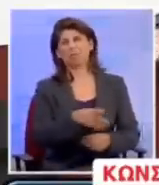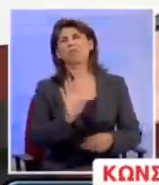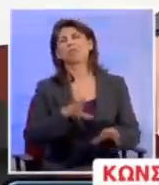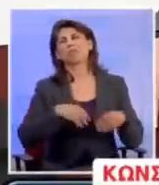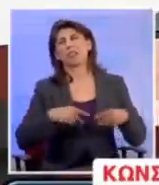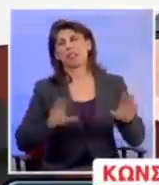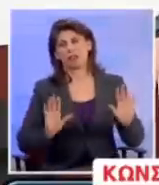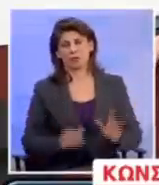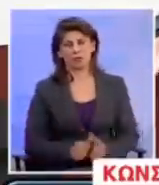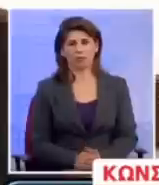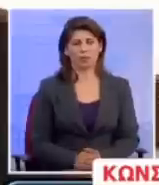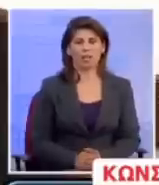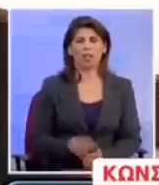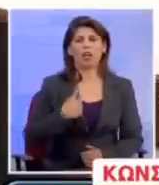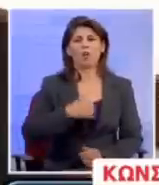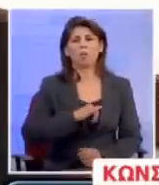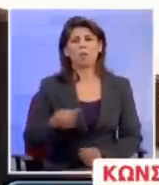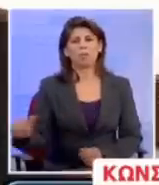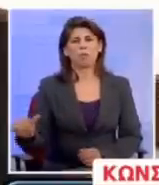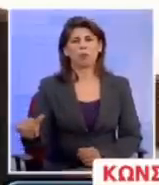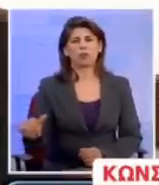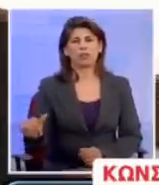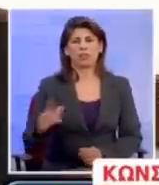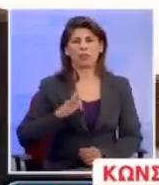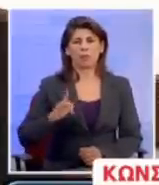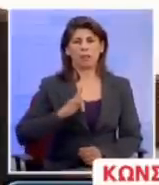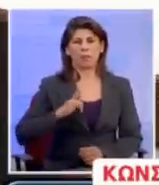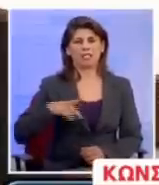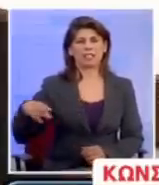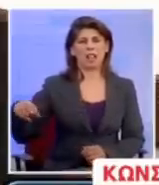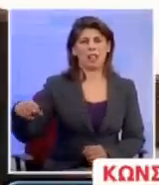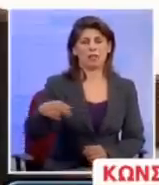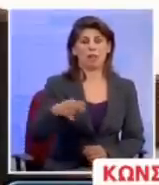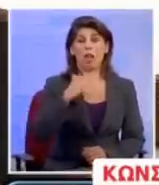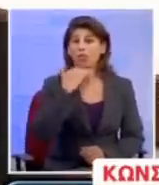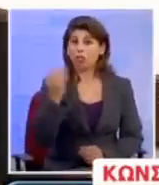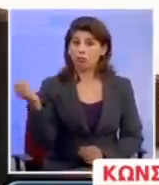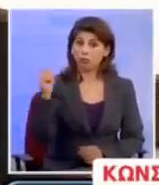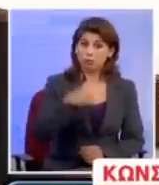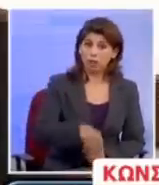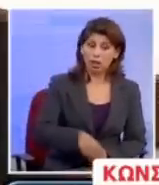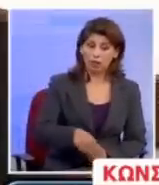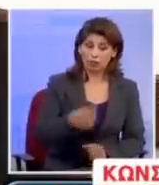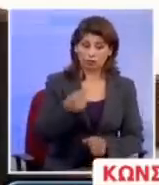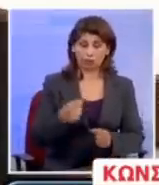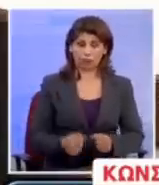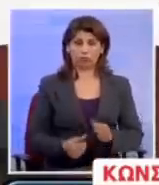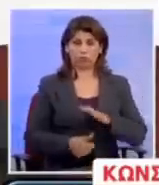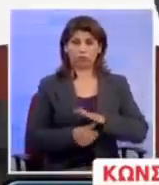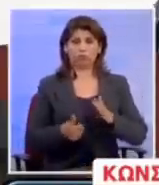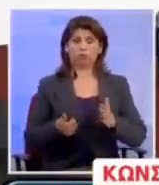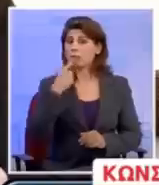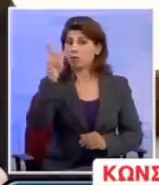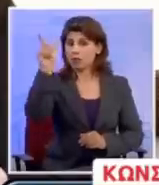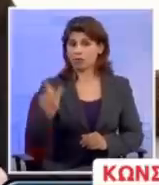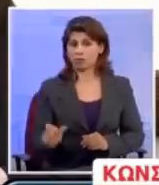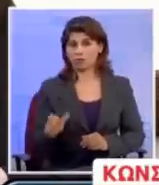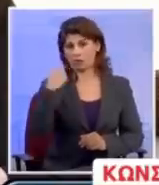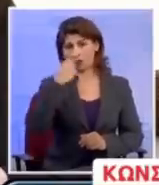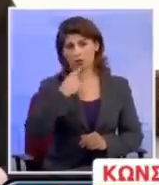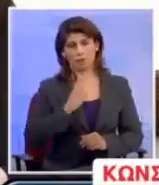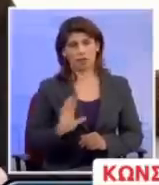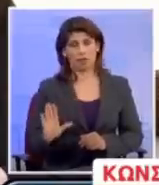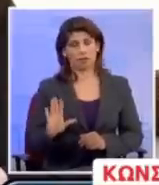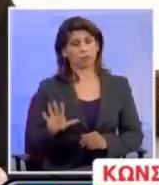να σας πω, δεν έχετε διότι το λόγο. Διότι εγώ ουδέποτε έστησα τους συναδέλφους. Όταν δεν μπορούσα να έρθω στην έδρα, ερχόταν ο αντιπρόεδρος.